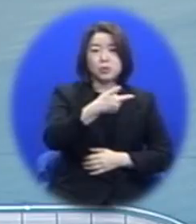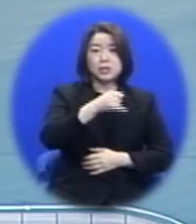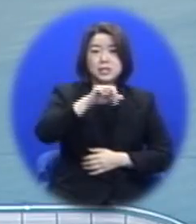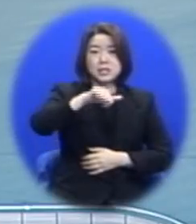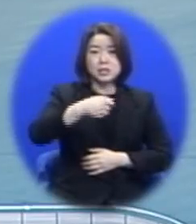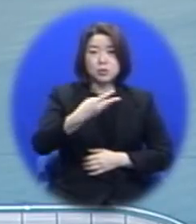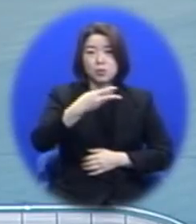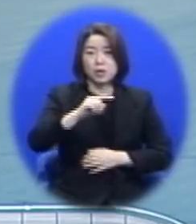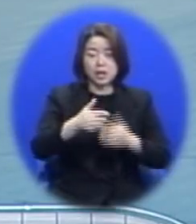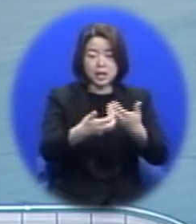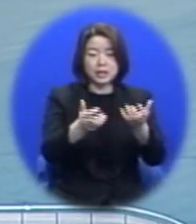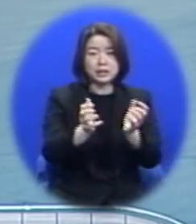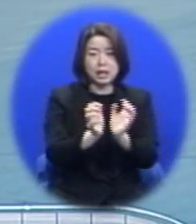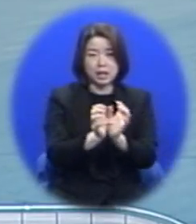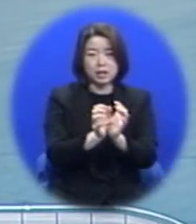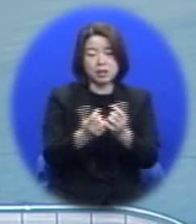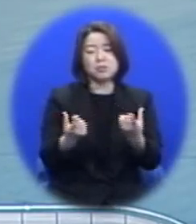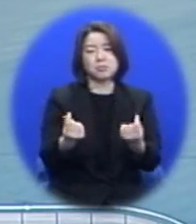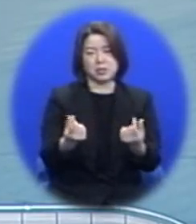말하지는 그런 사람들입니다.